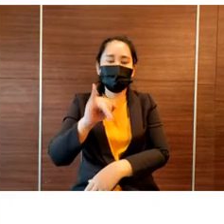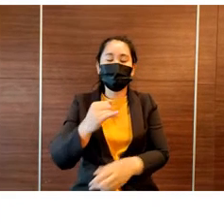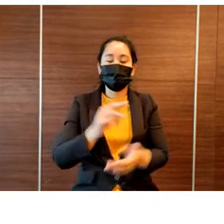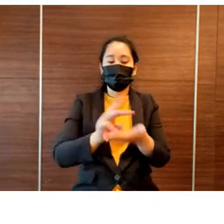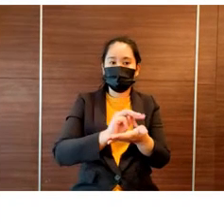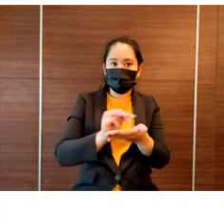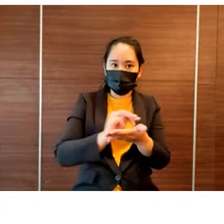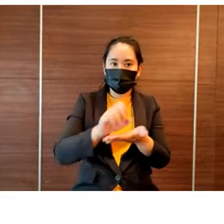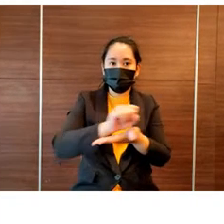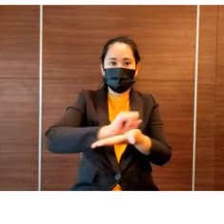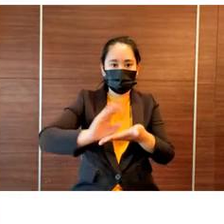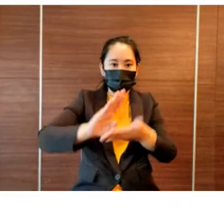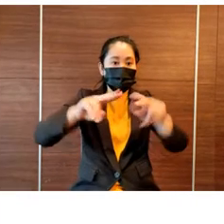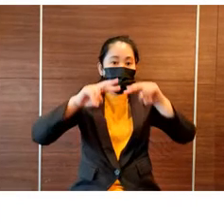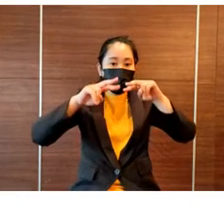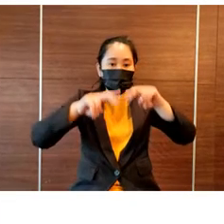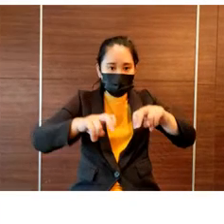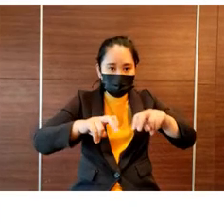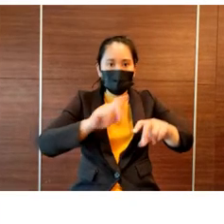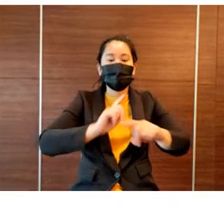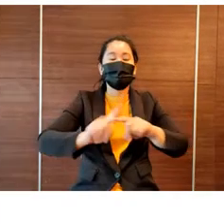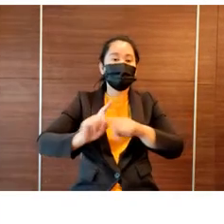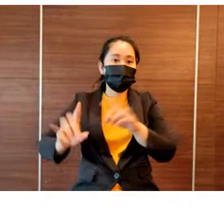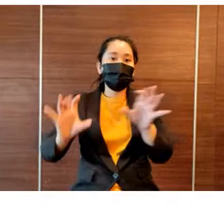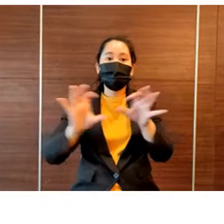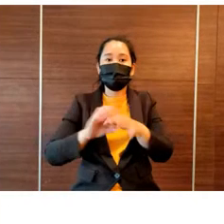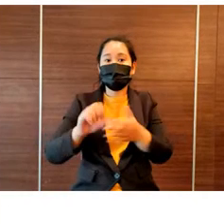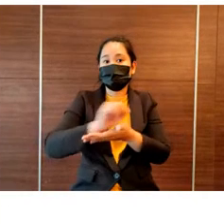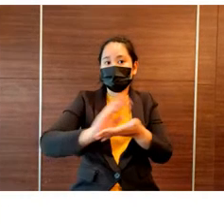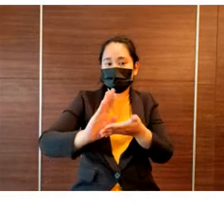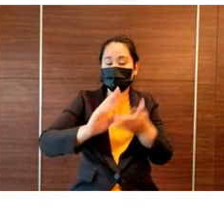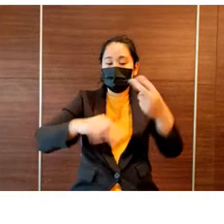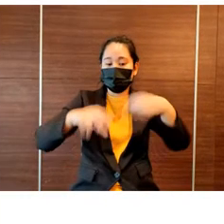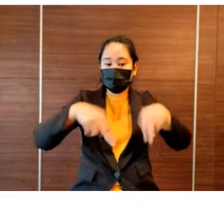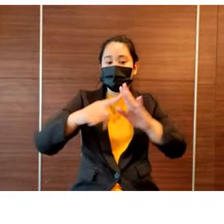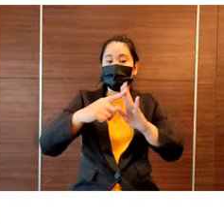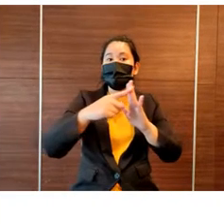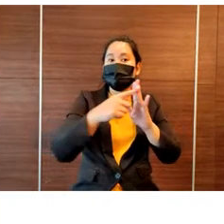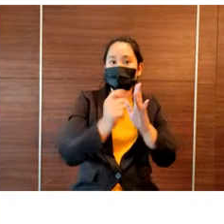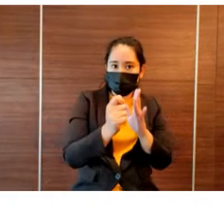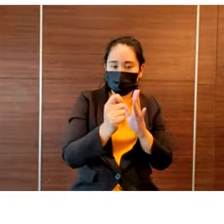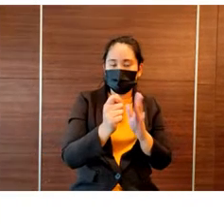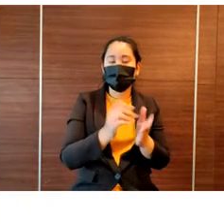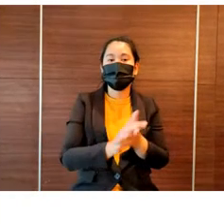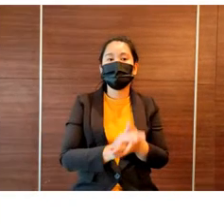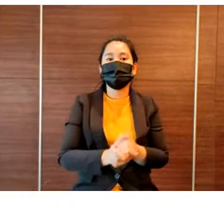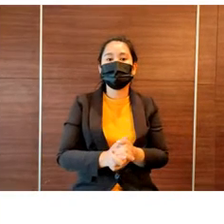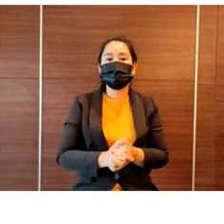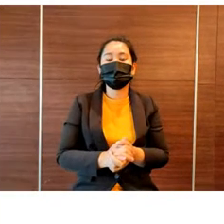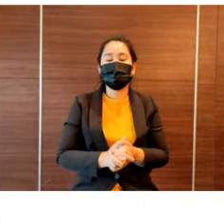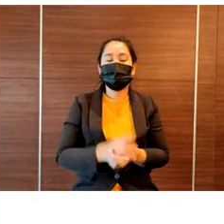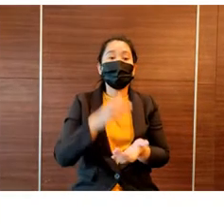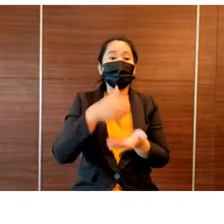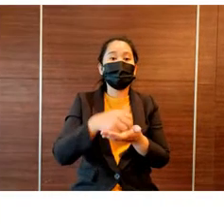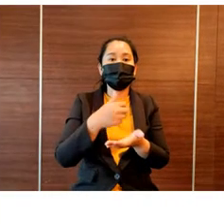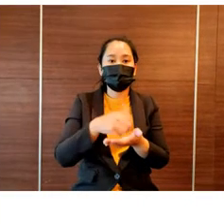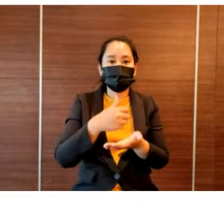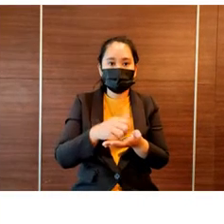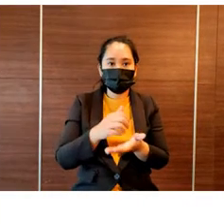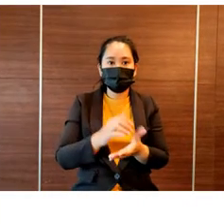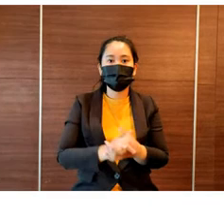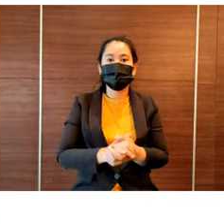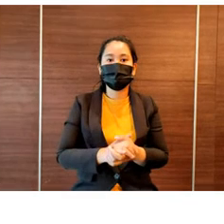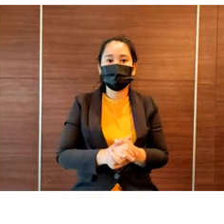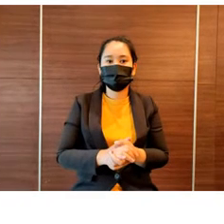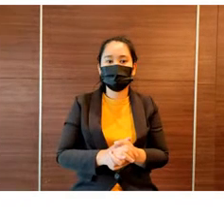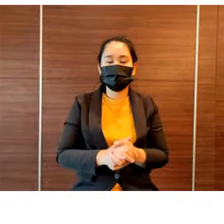จัยและนวัตกรรมด้าน HIV ภายใต้โครงการ LGBTQIPeople Drug